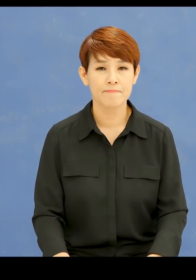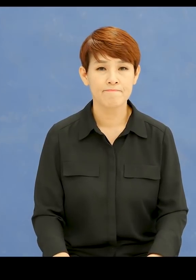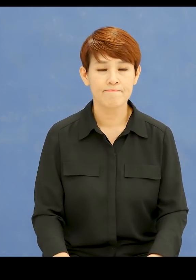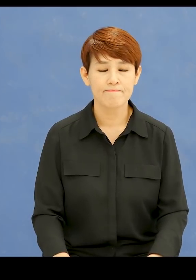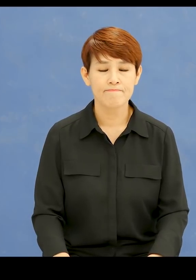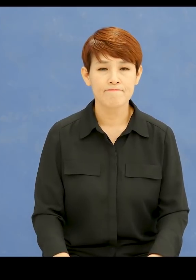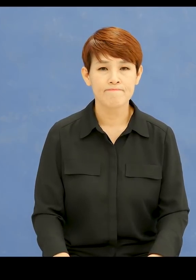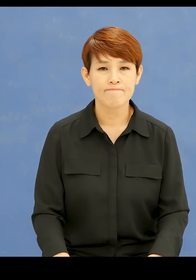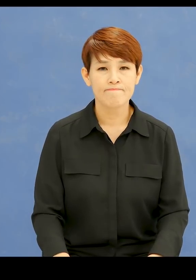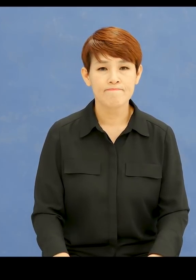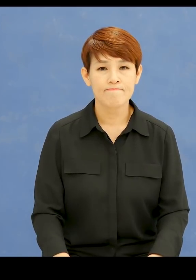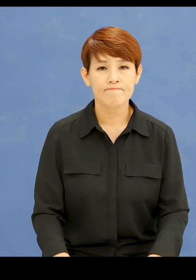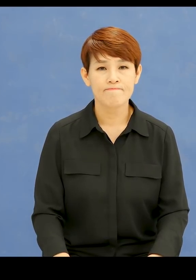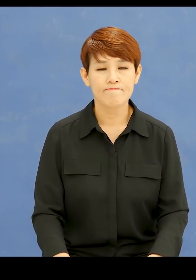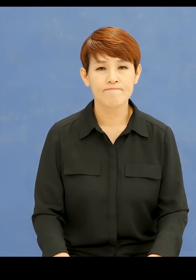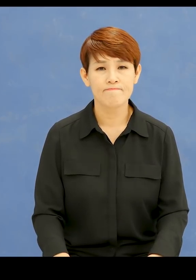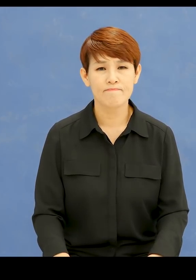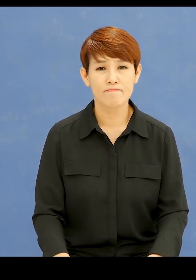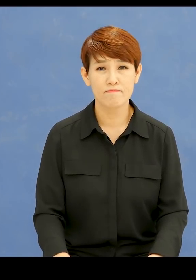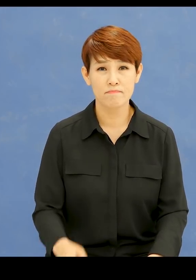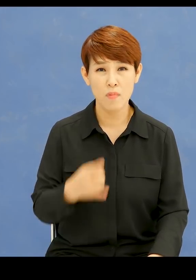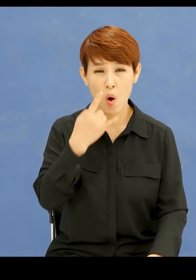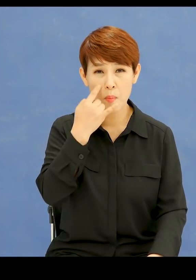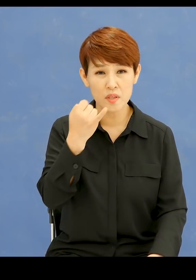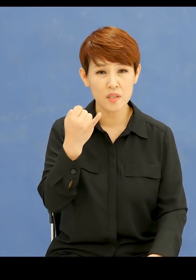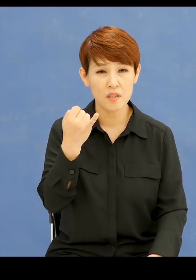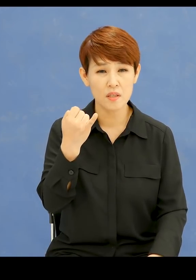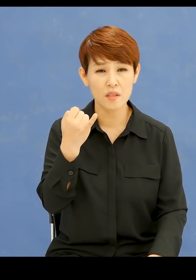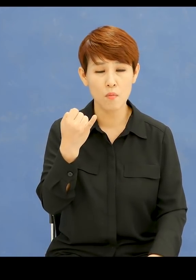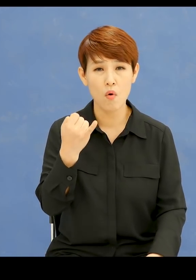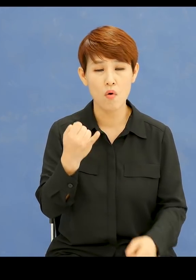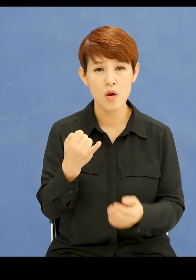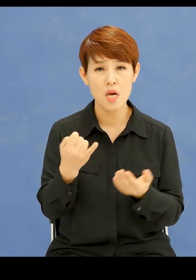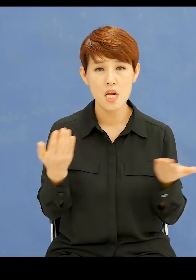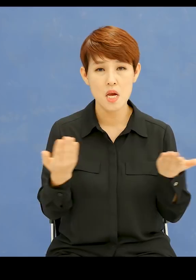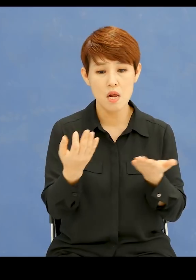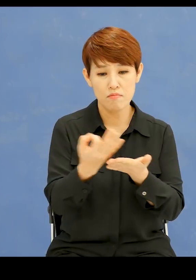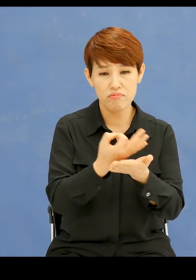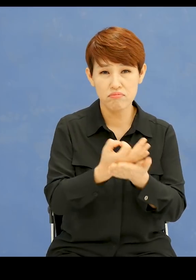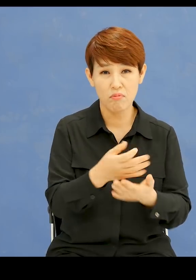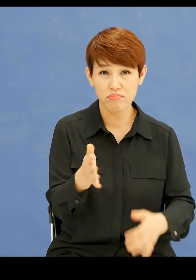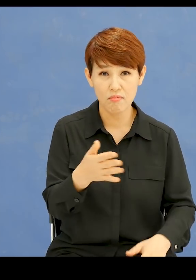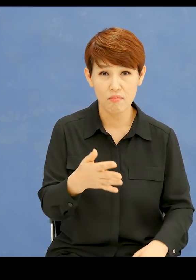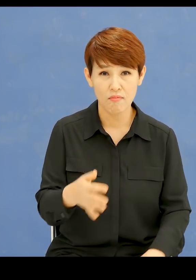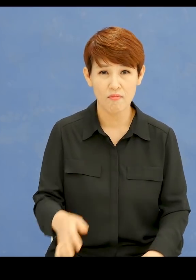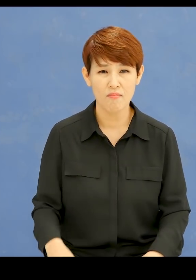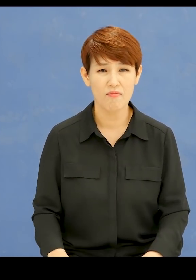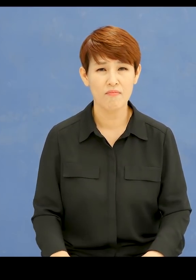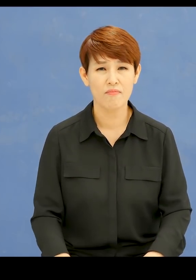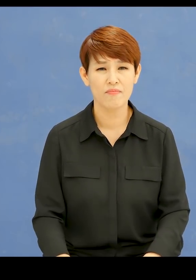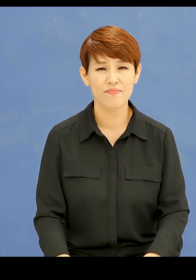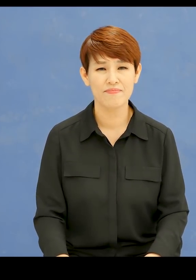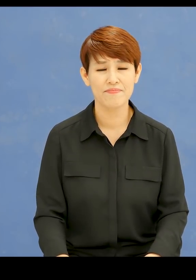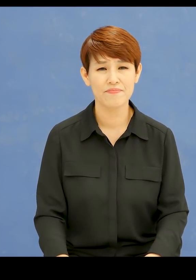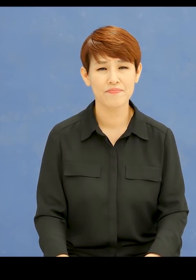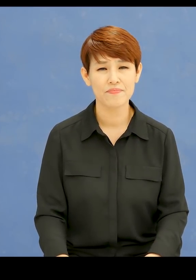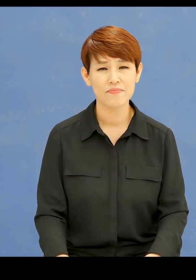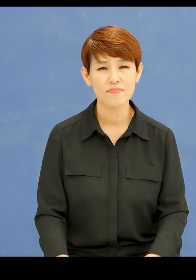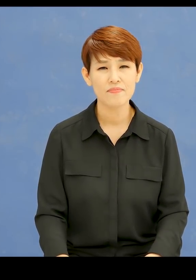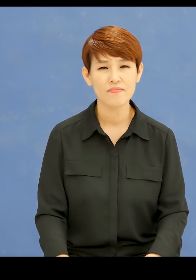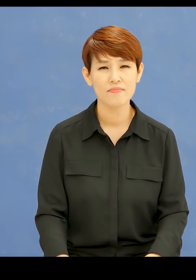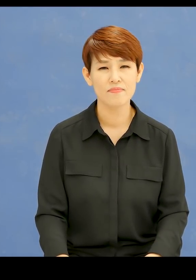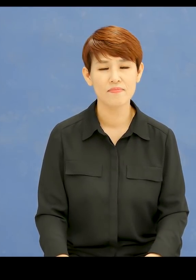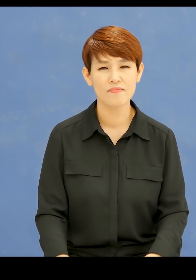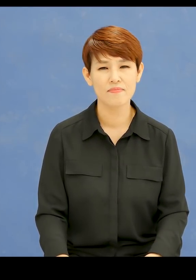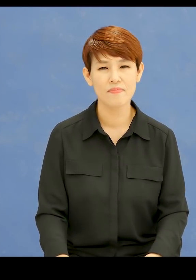있습니다. 아니 그 어머님은 생업 같은 건 안 하셨어요? 뭐 일도 하셨어야 될 거 아니에요, 아이들. 여관 하고 계셨다고. 그때 이제